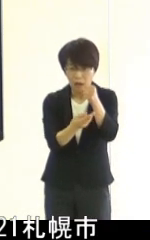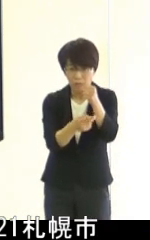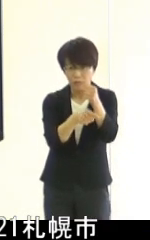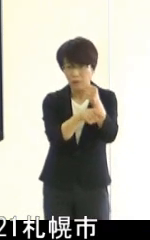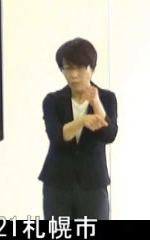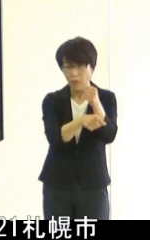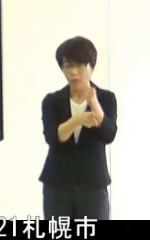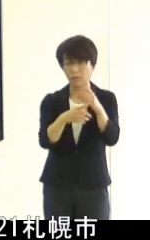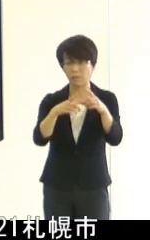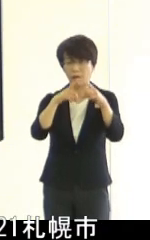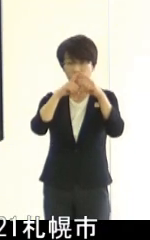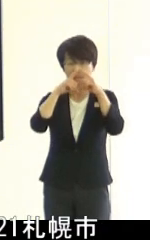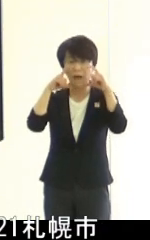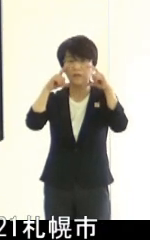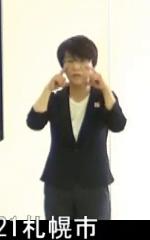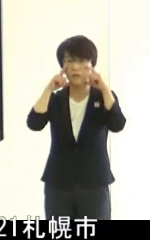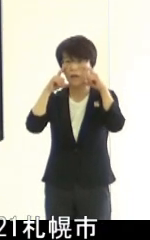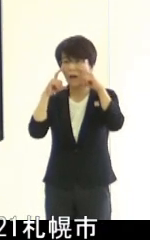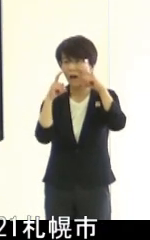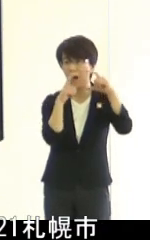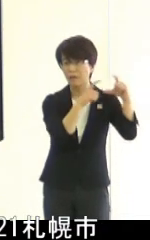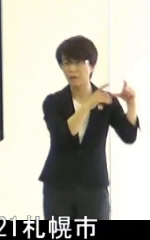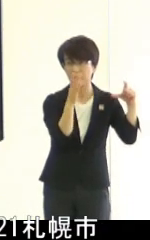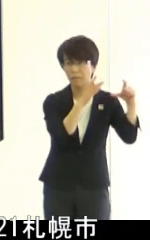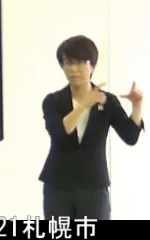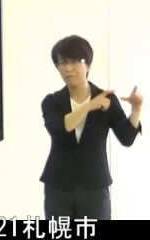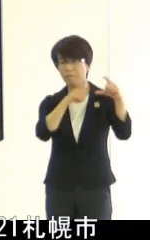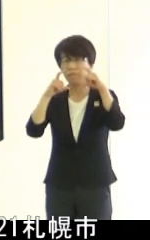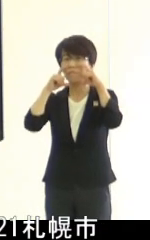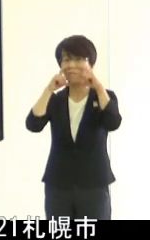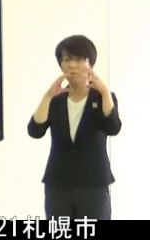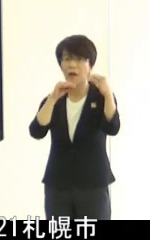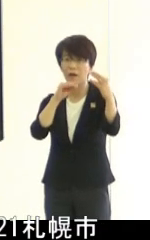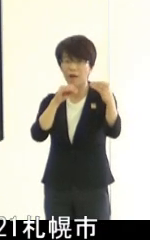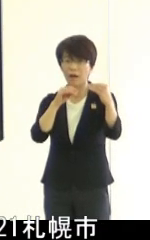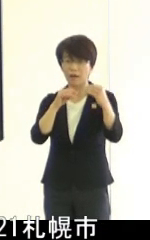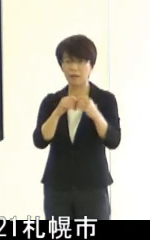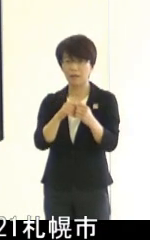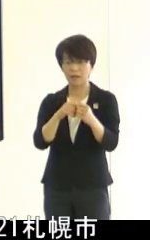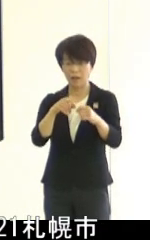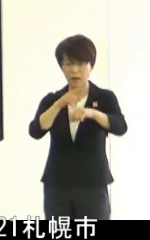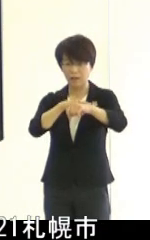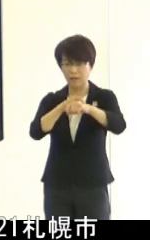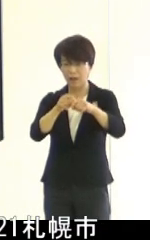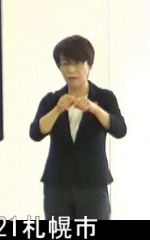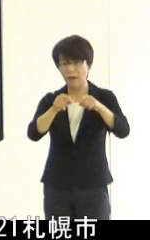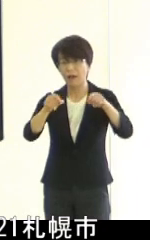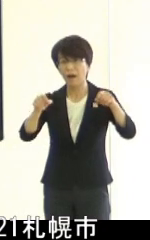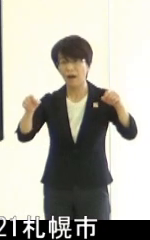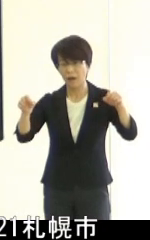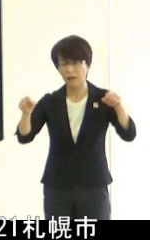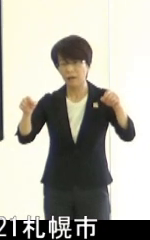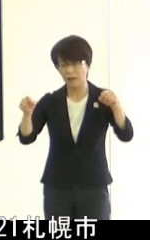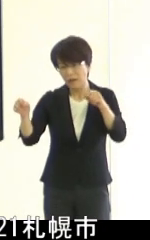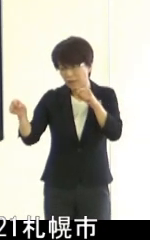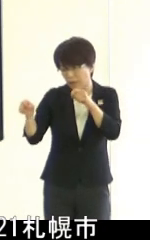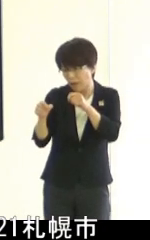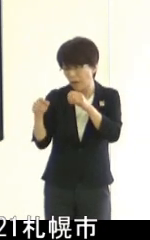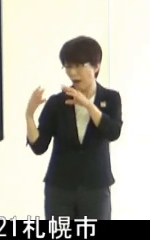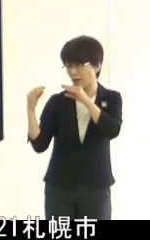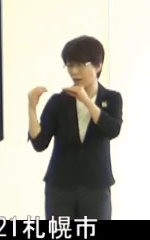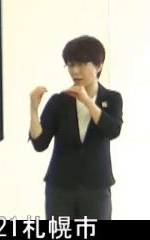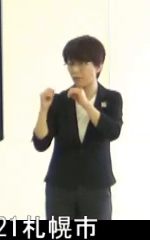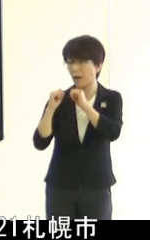やはりマスクを外しての会話をできるだけ避ける長時間近距離で話すことをしない